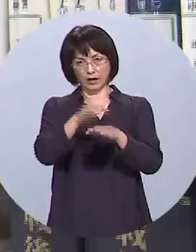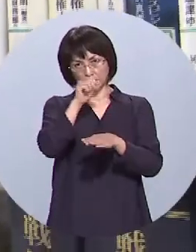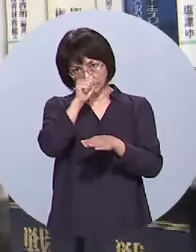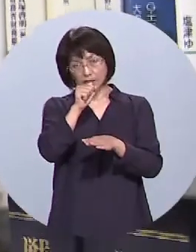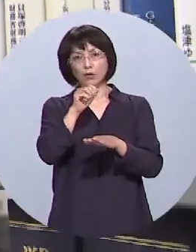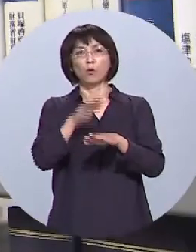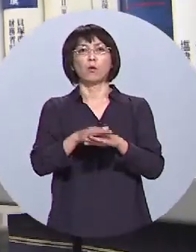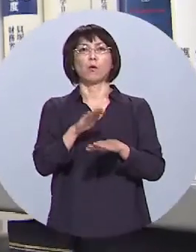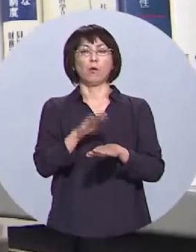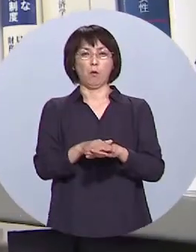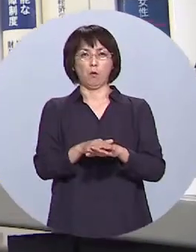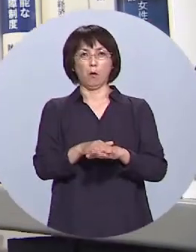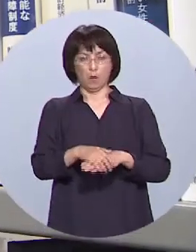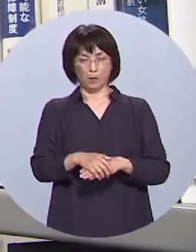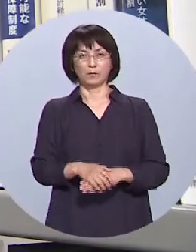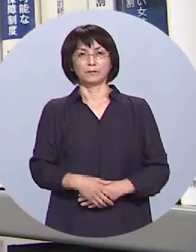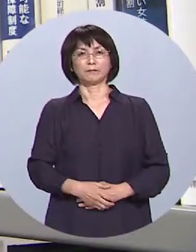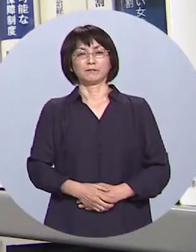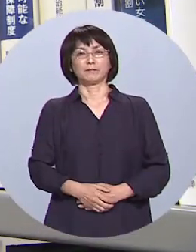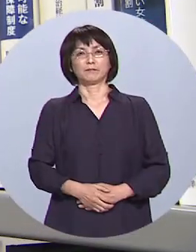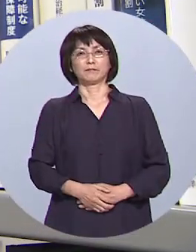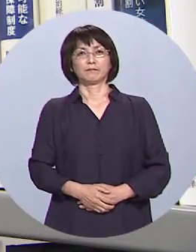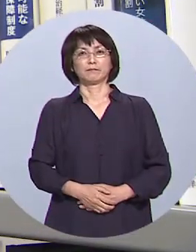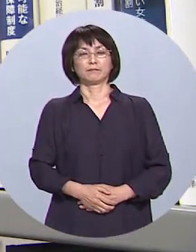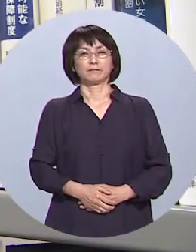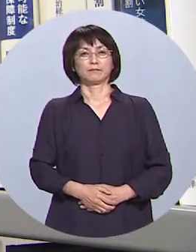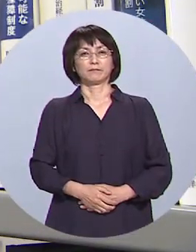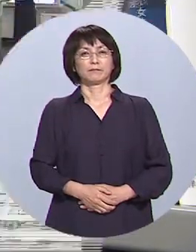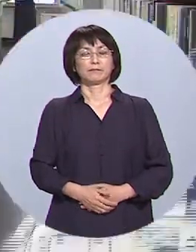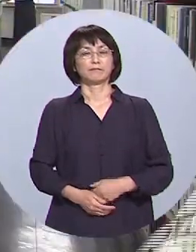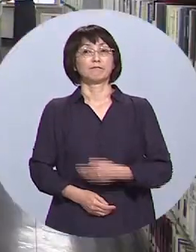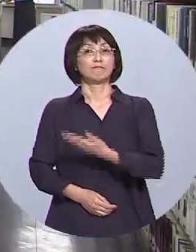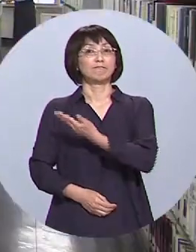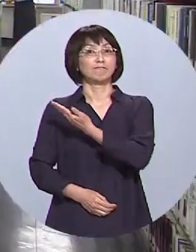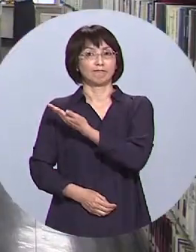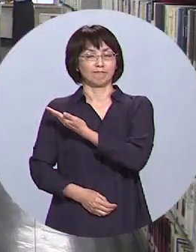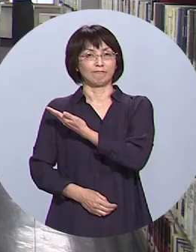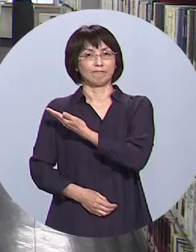るんです。はい、内藤さんも注目してください。それがこちらです。